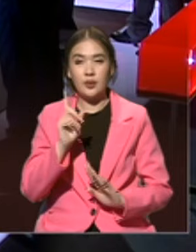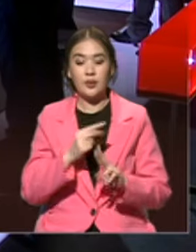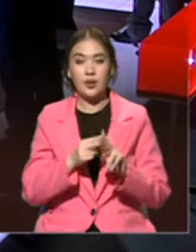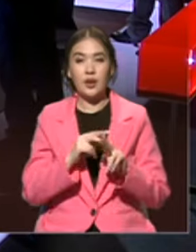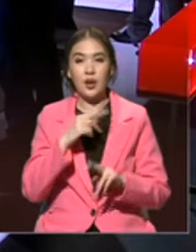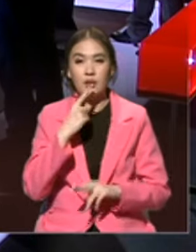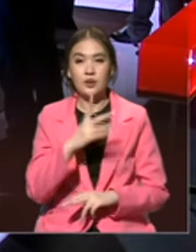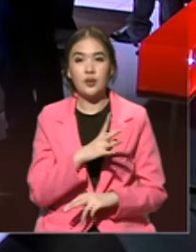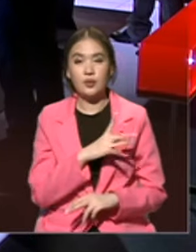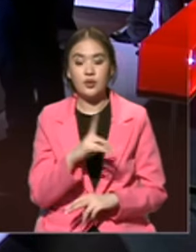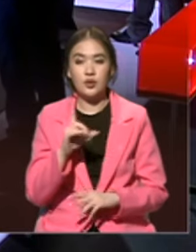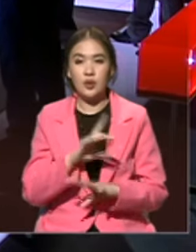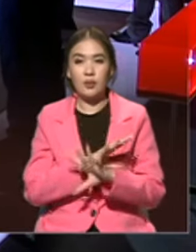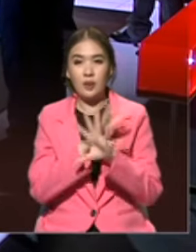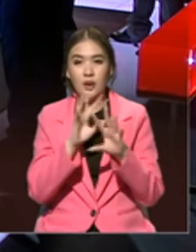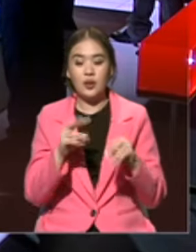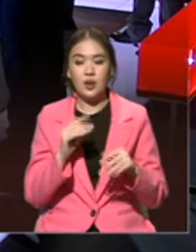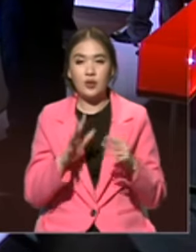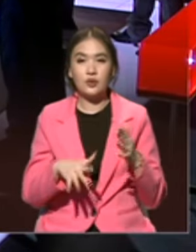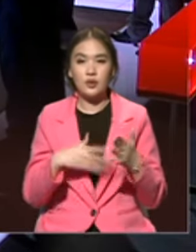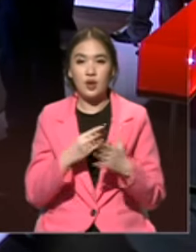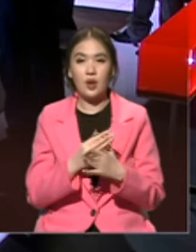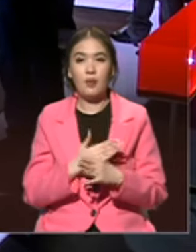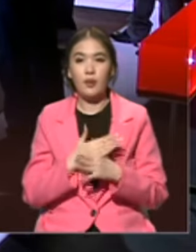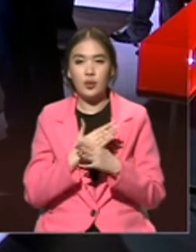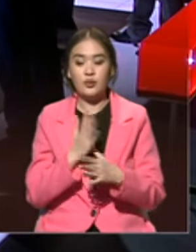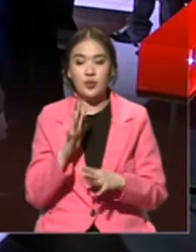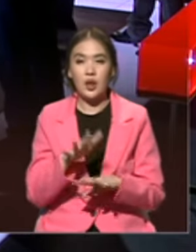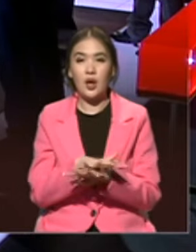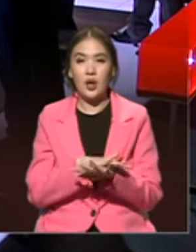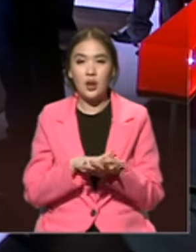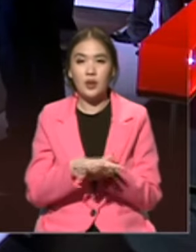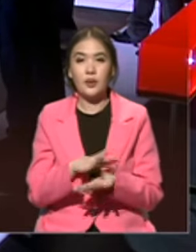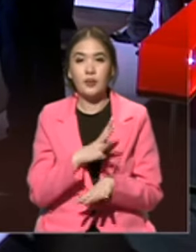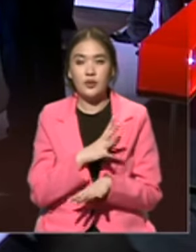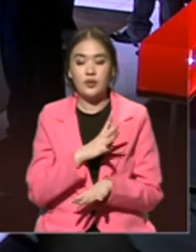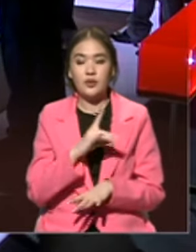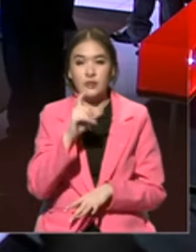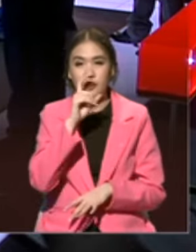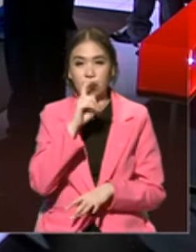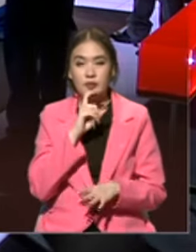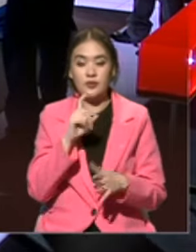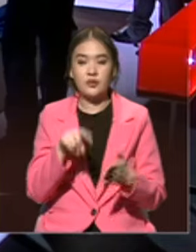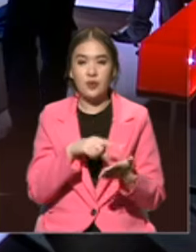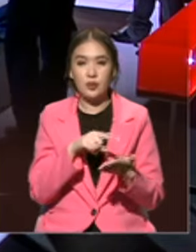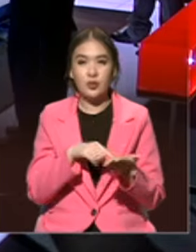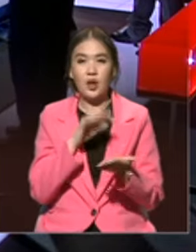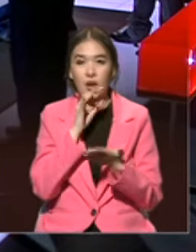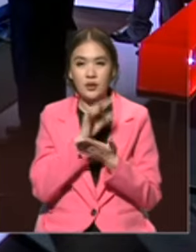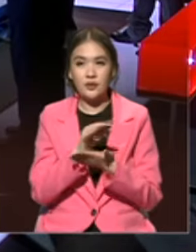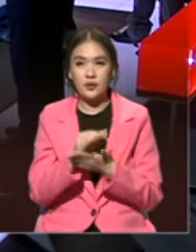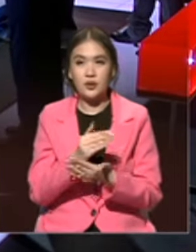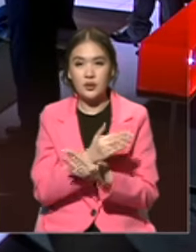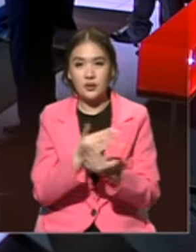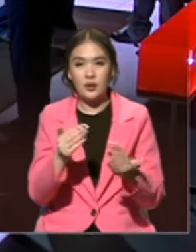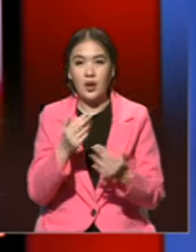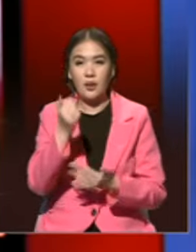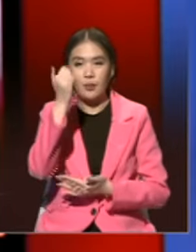айтып жатыр ғой, барлық өтемақы өтеледі деп. Енді халықтың арасында кішкене түсінбейтін сұрақтарына жаңа жауап беріп жатсыздар. Рахмет.